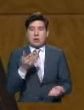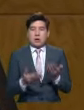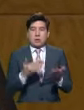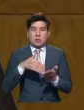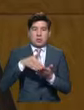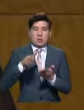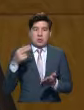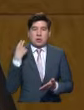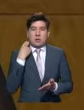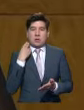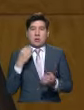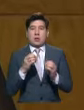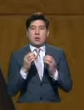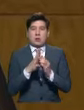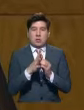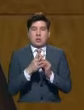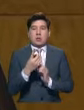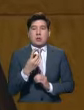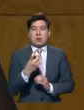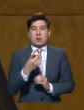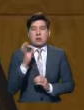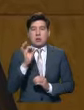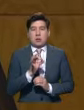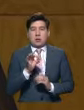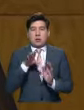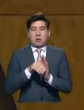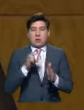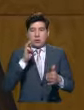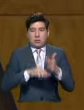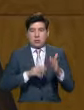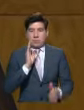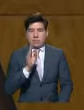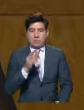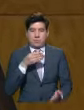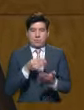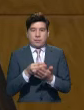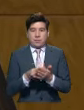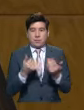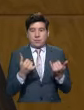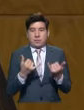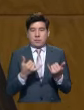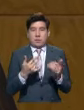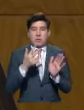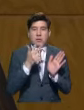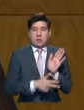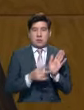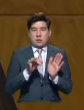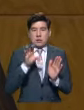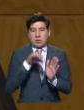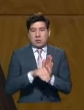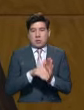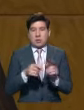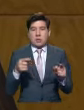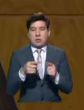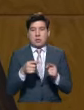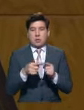болса, 15-тен 100 айлық есепті көрсеткіш көлемінде айыппұл төлейді. Бүгінде 80400-ге жуық жеке кәсіпкер жалға